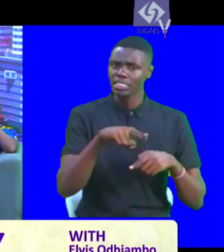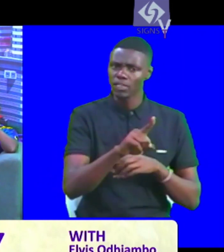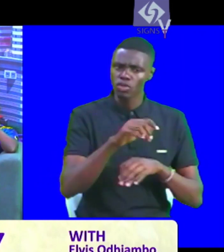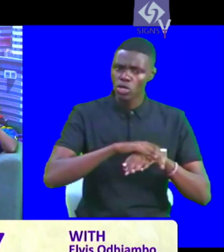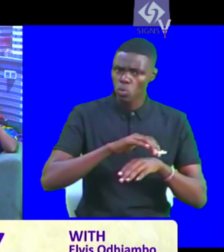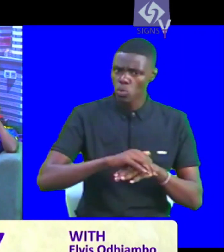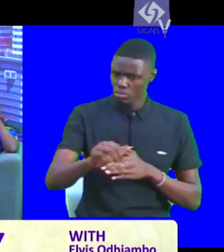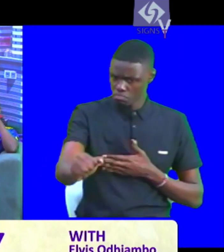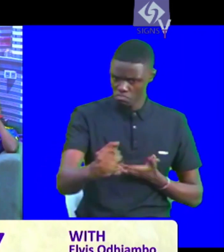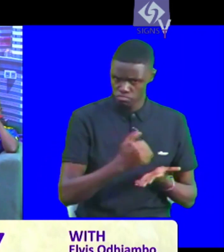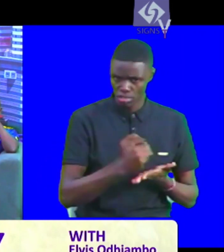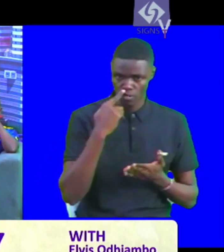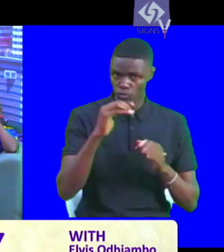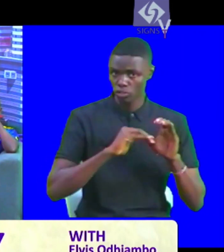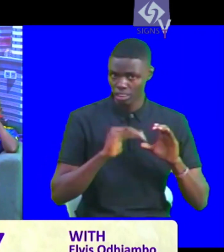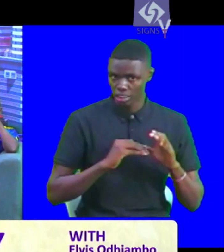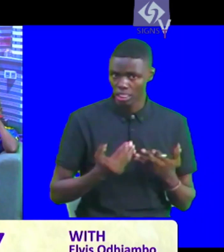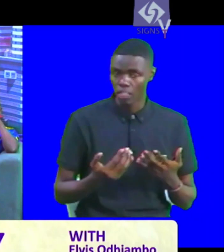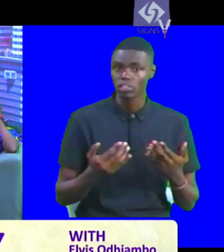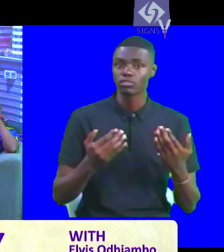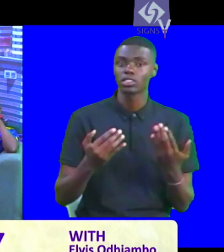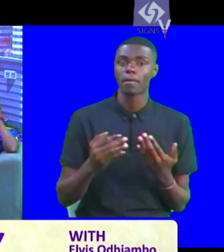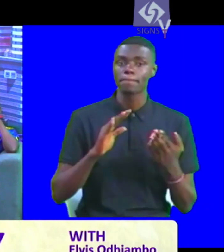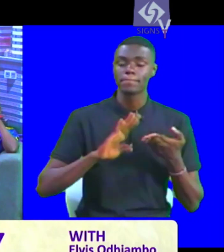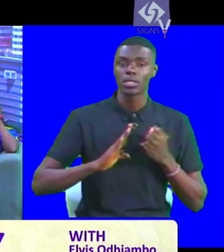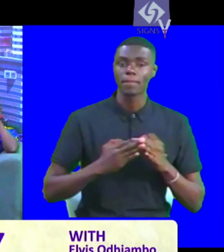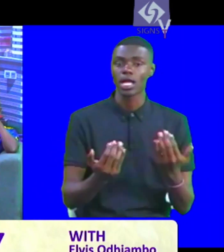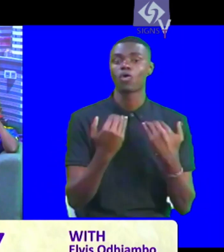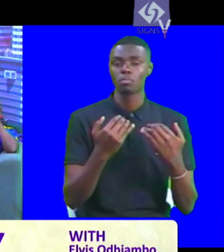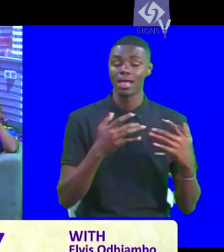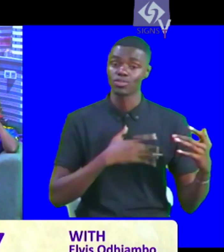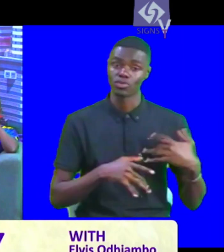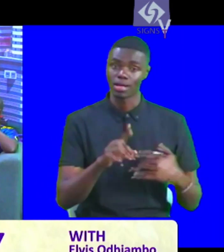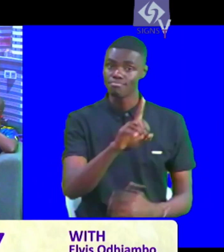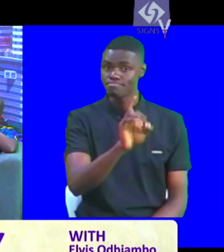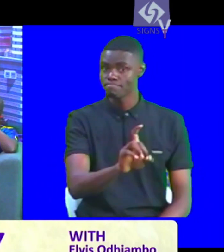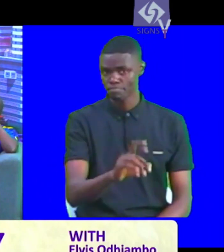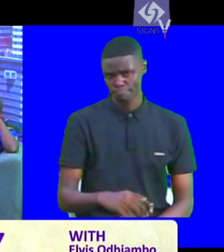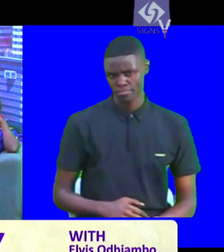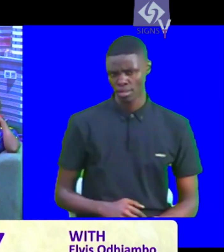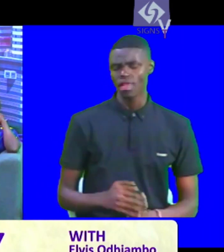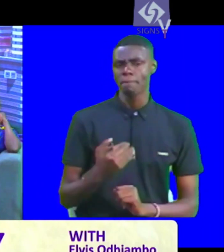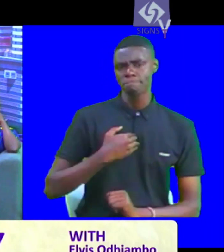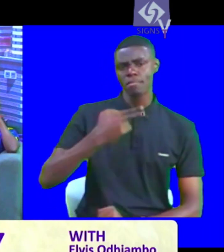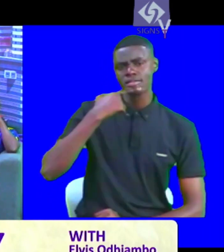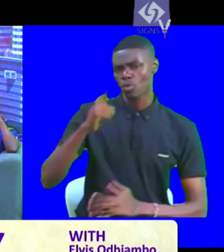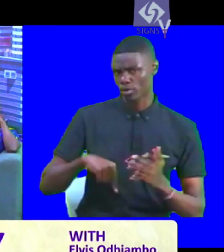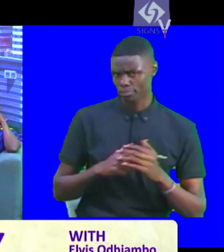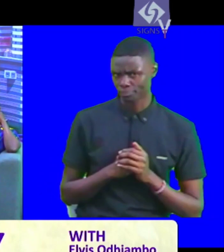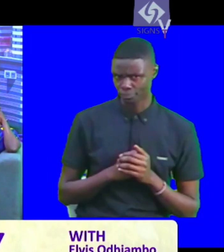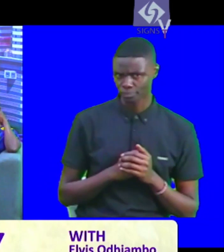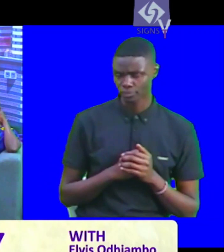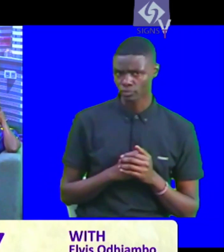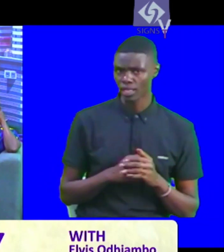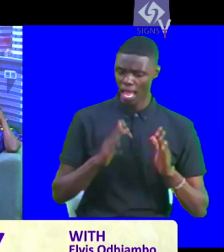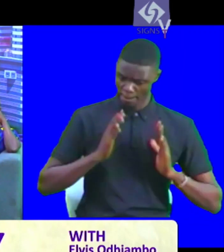kukua? Is he a good signing for Chelsea as far as being a goalkeeper is concerned? Unajua Kenya